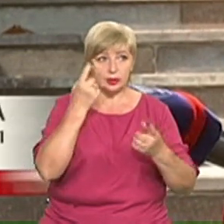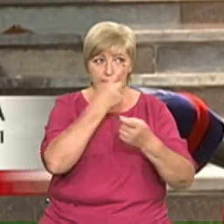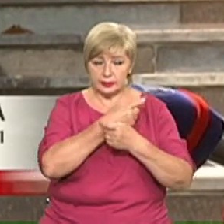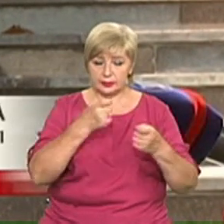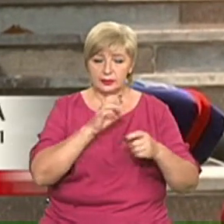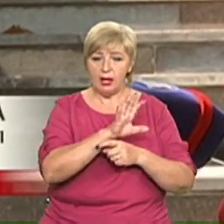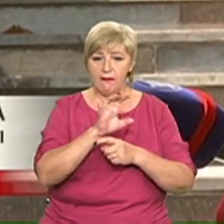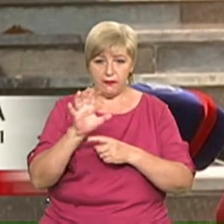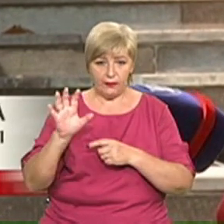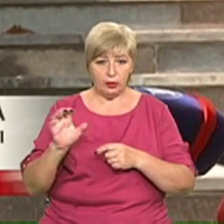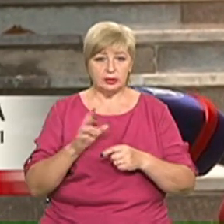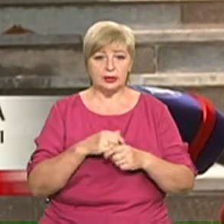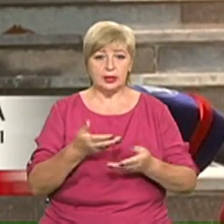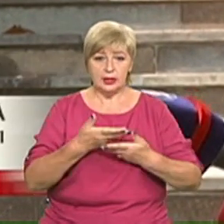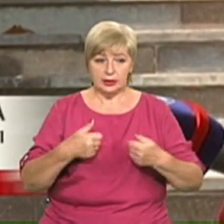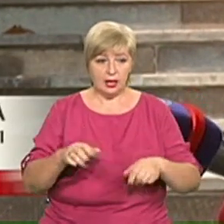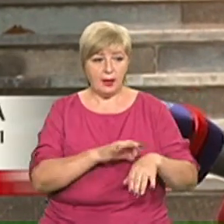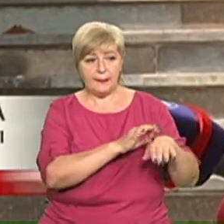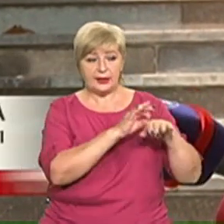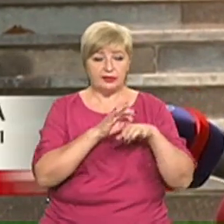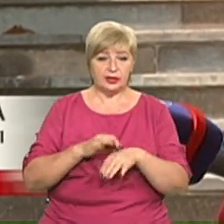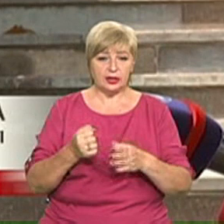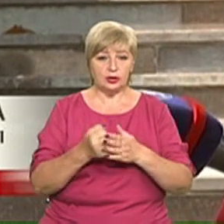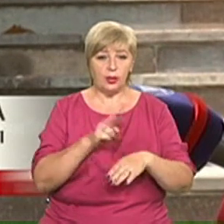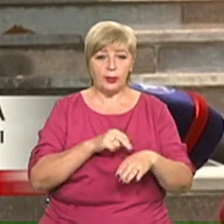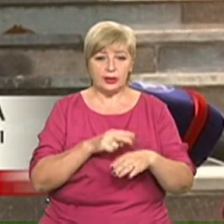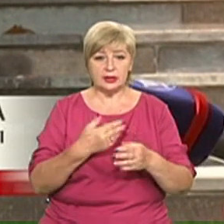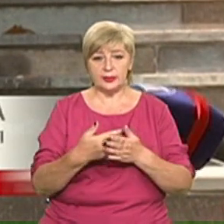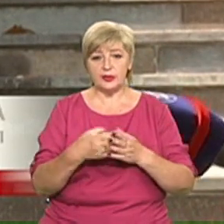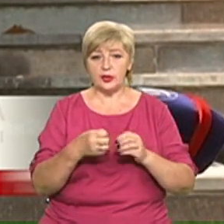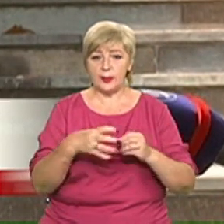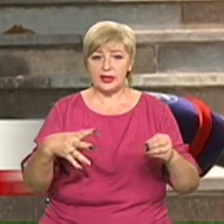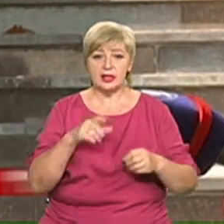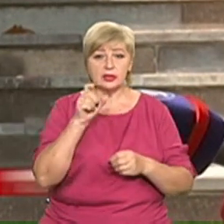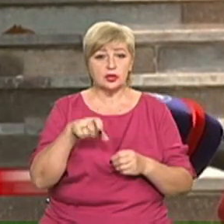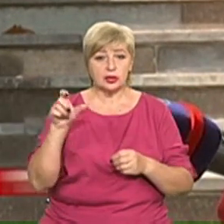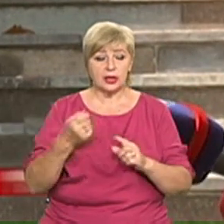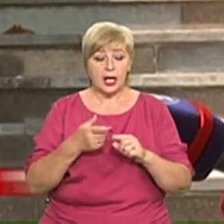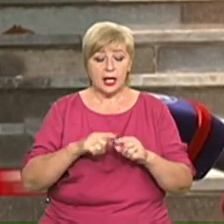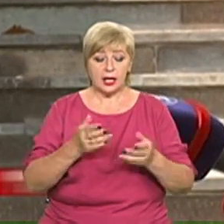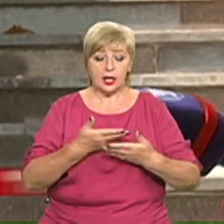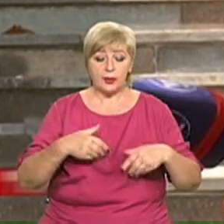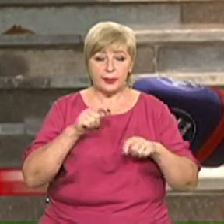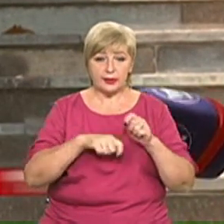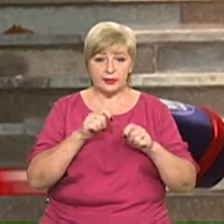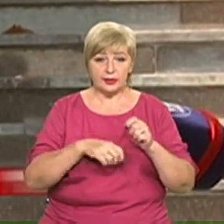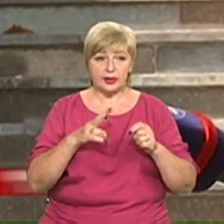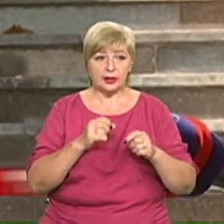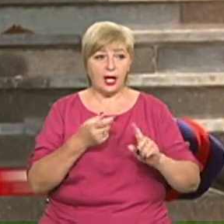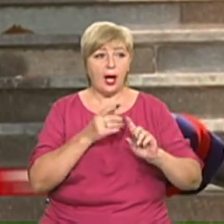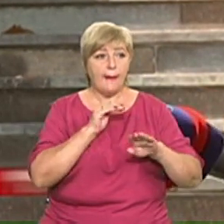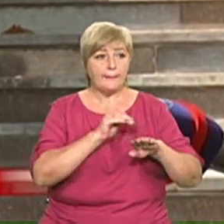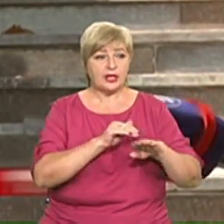щодо можливого підозрюваного, нами були доставлені до відділення поліції близько 15 осіб, яких ми перевіряємо на причетність до